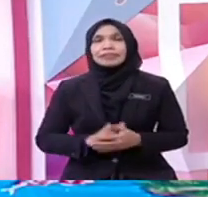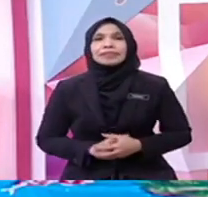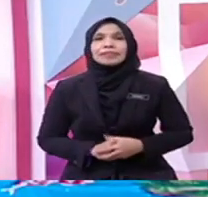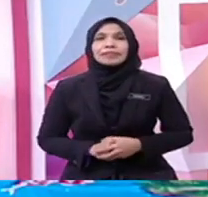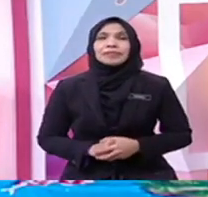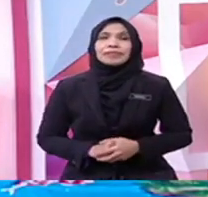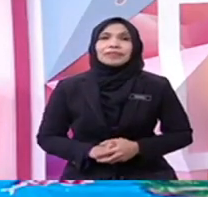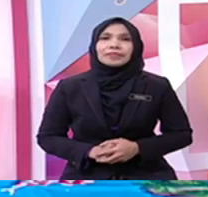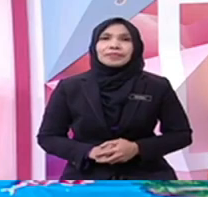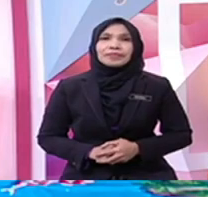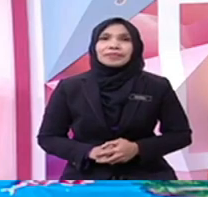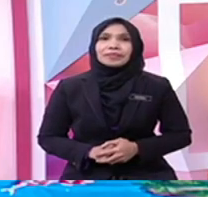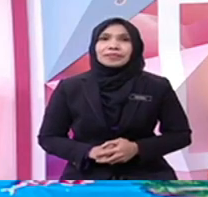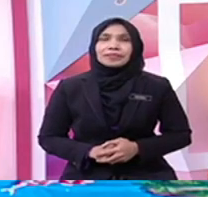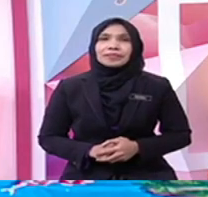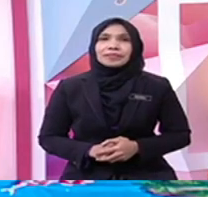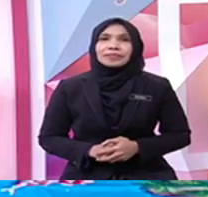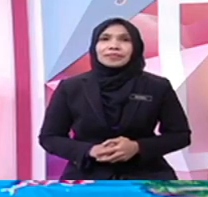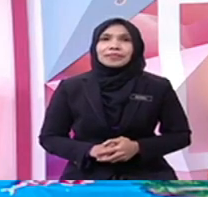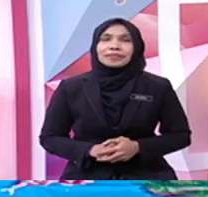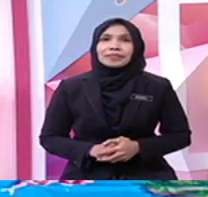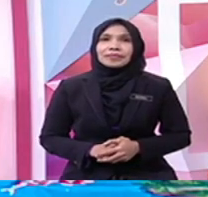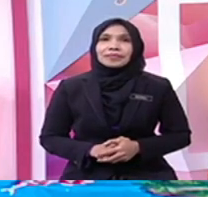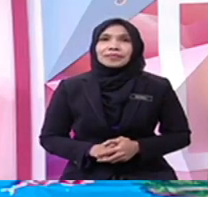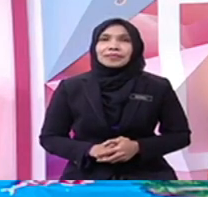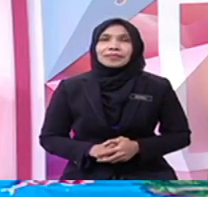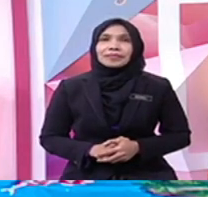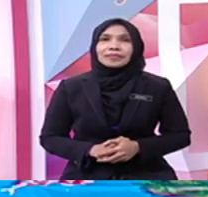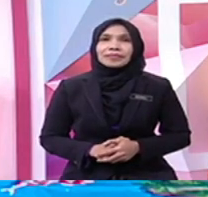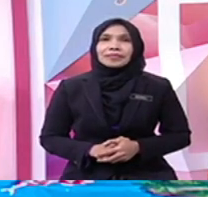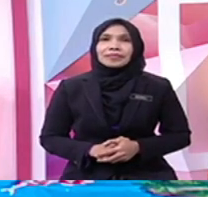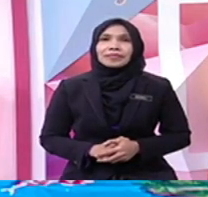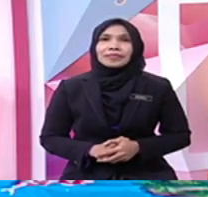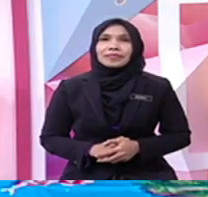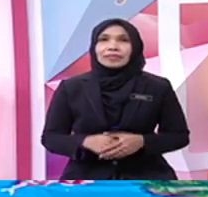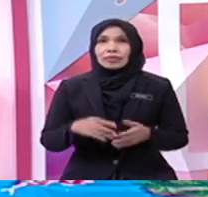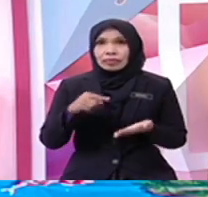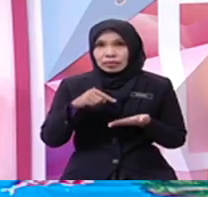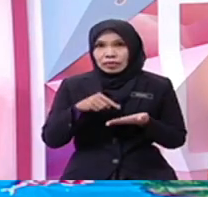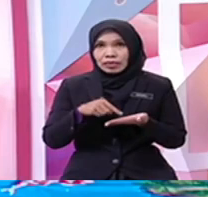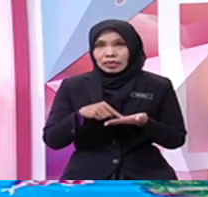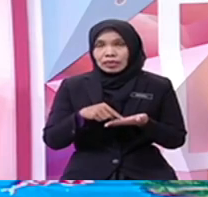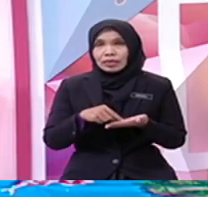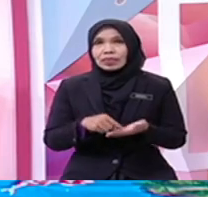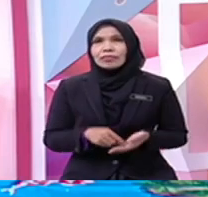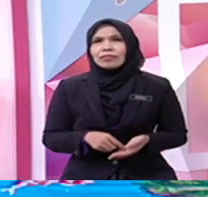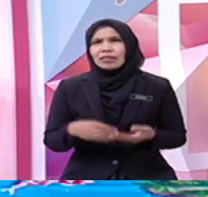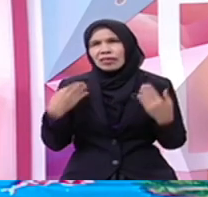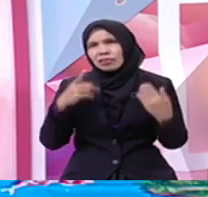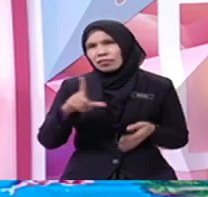guys segitu nih chemist kita masih ada misi perlu diteruskan Oke ini merupakan air